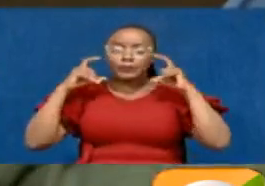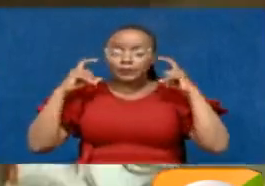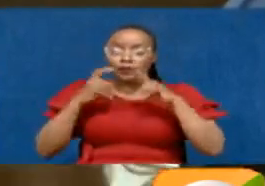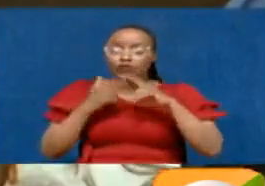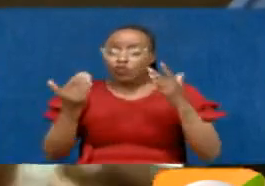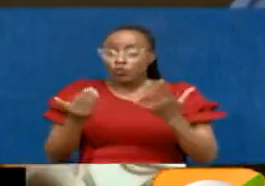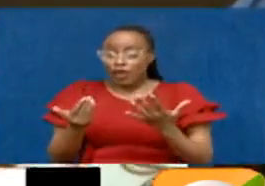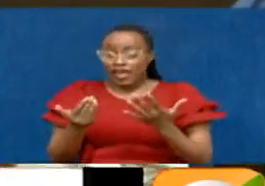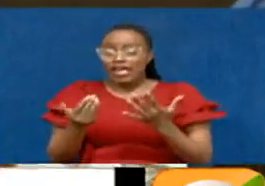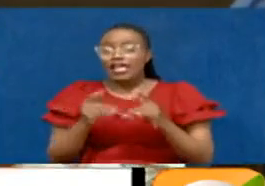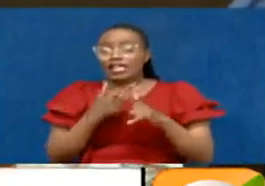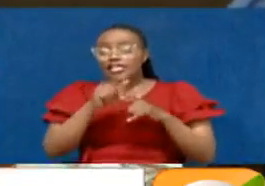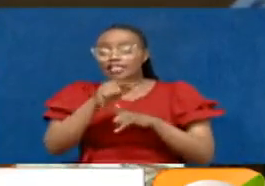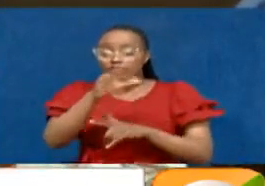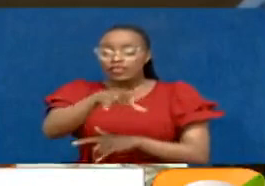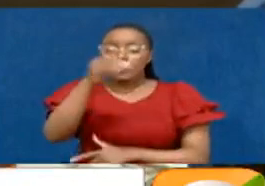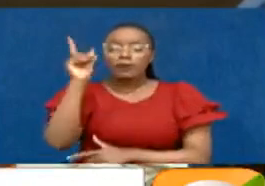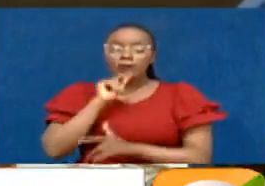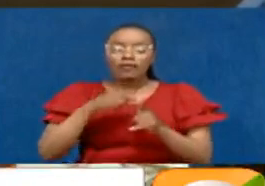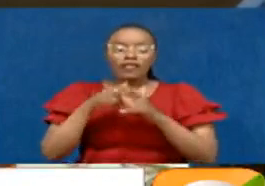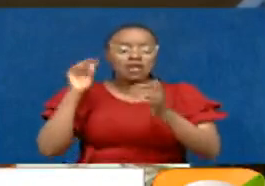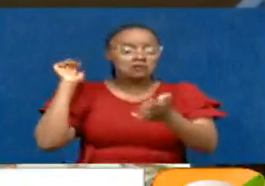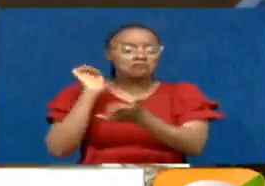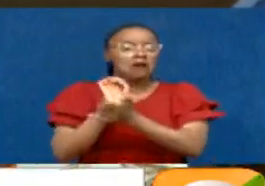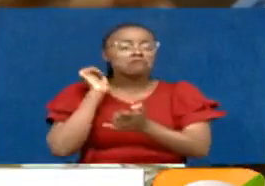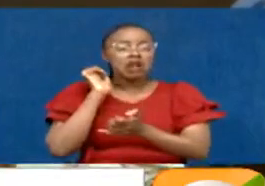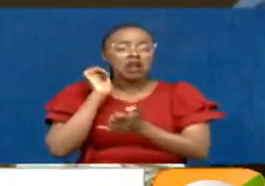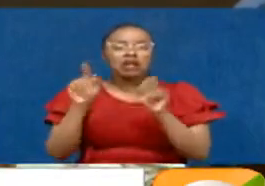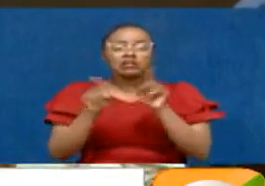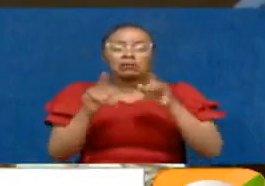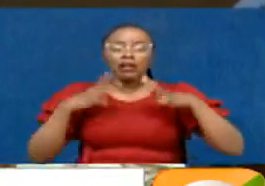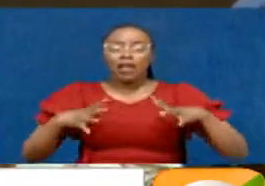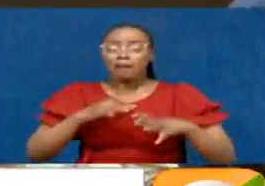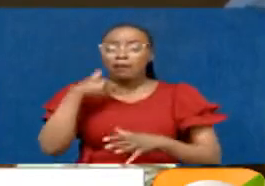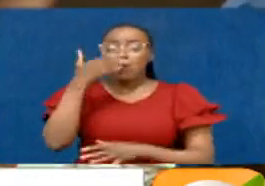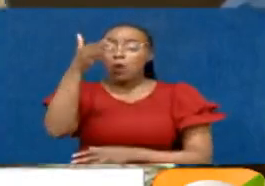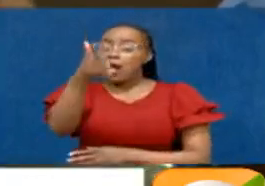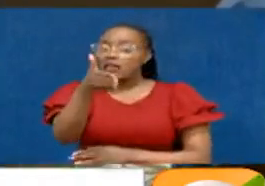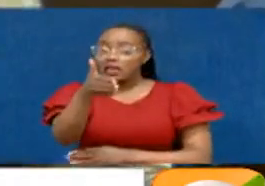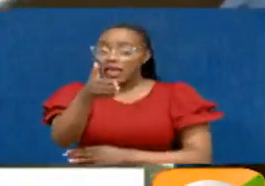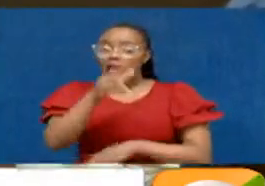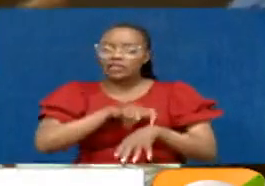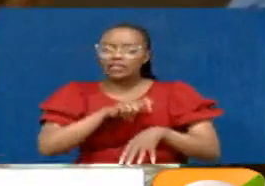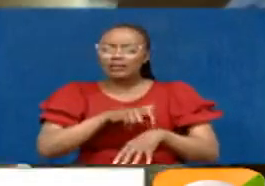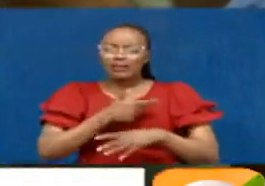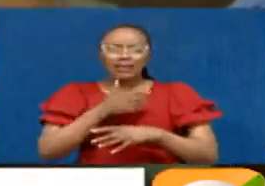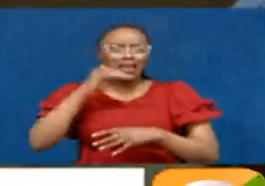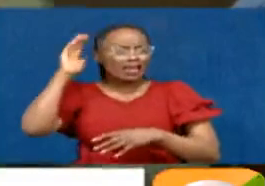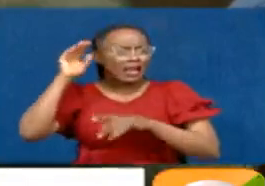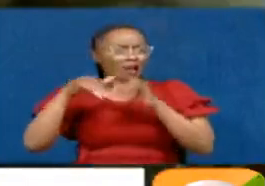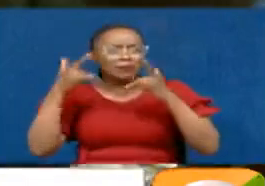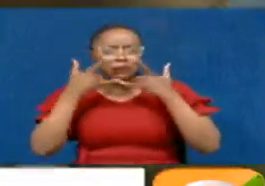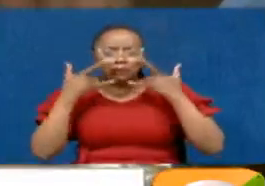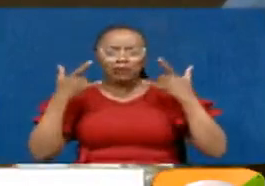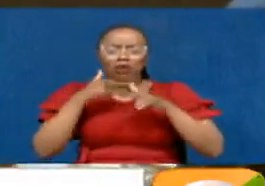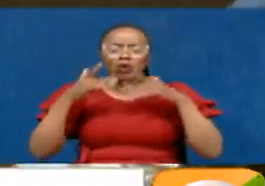kutoka. So walifata, wakamushika hapo. Na watu wale walikuwa hapa, wakati walisikia mask, nasikia